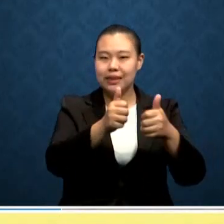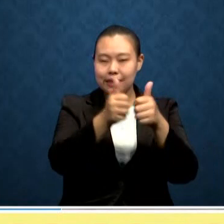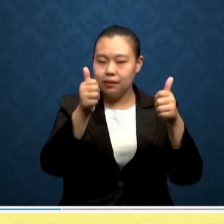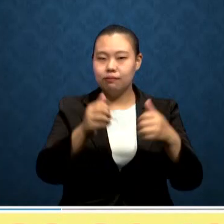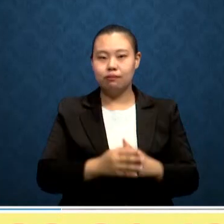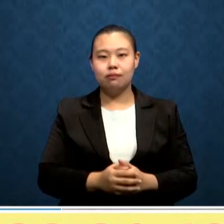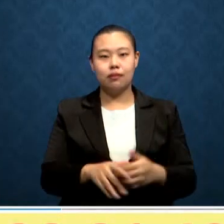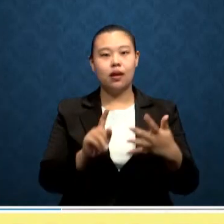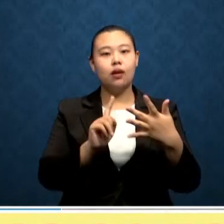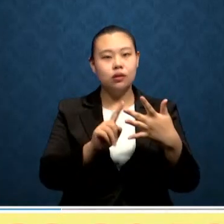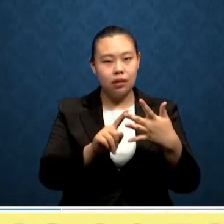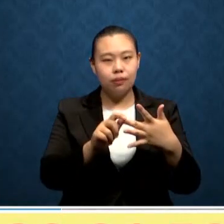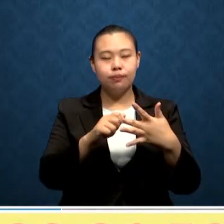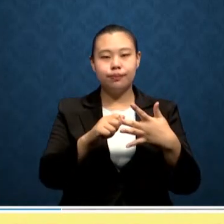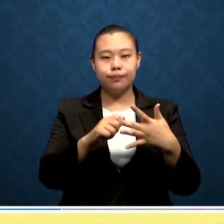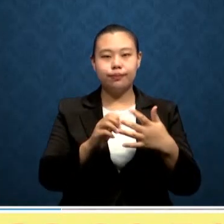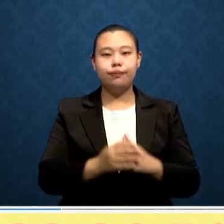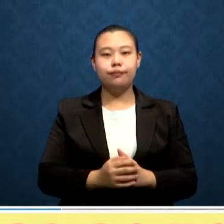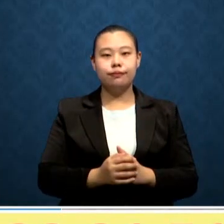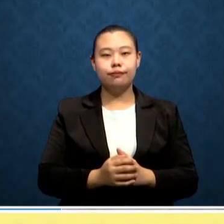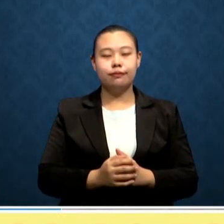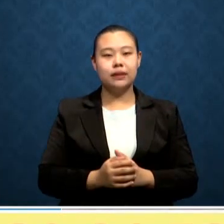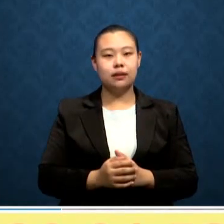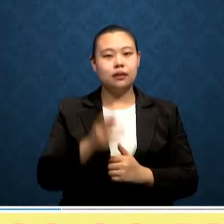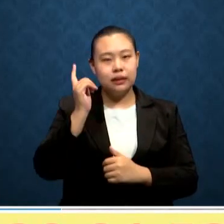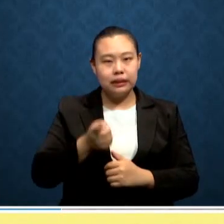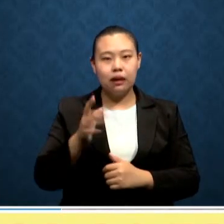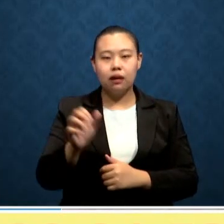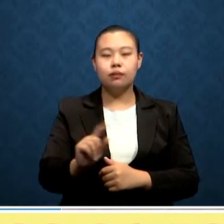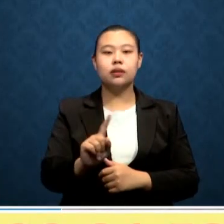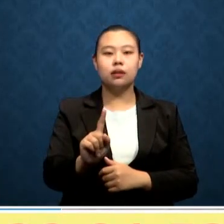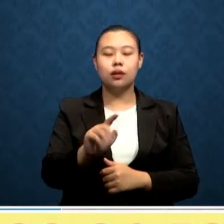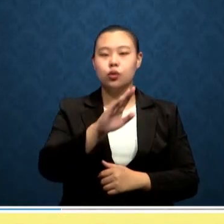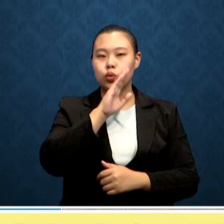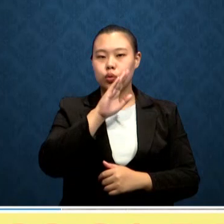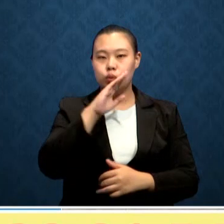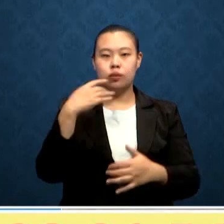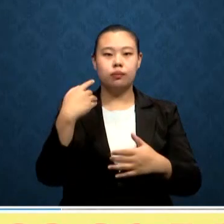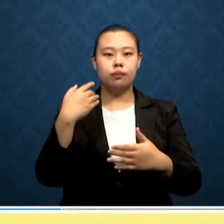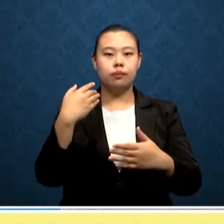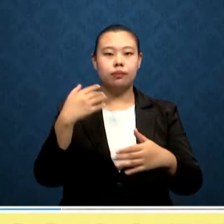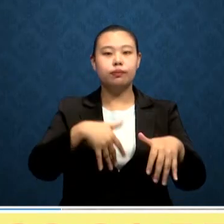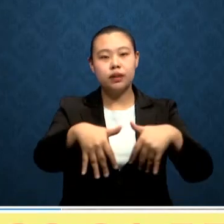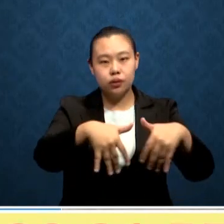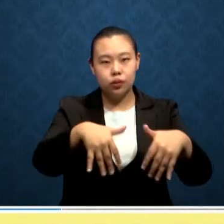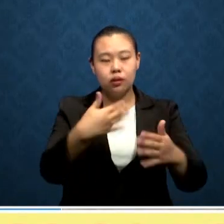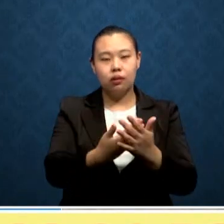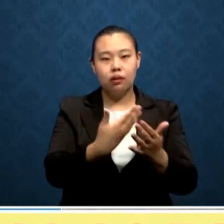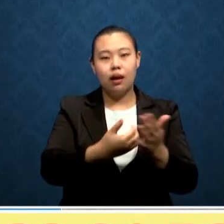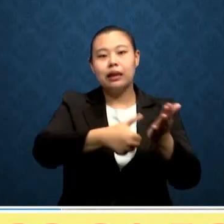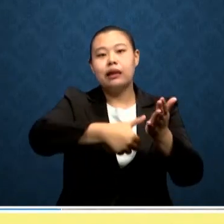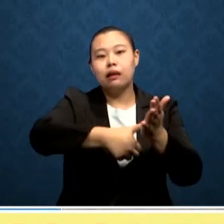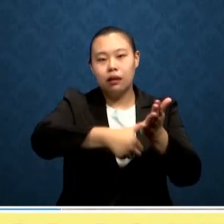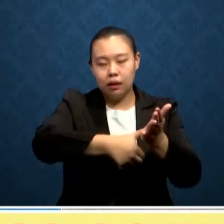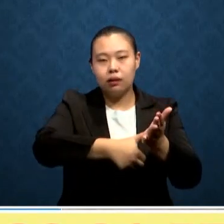เรื่องจริงอีกเรื่องหนึ่งที่รายงานว่าหากประชาชนค้างชำระค่าไฟฟ้าจะถูกย